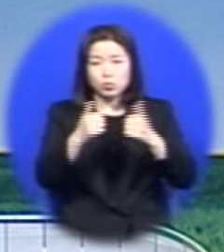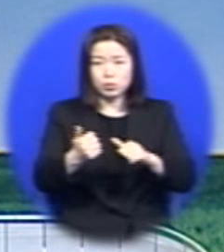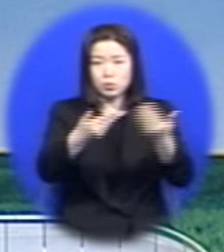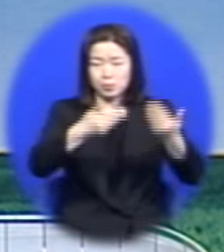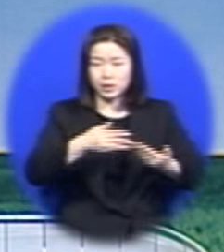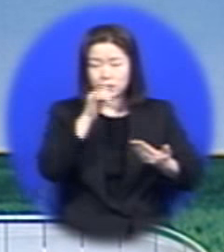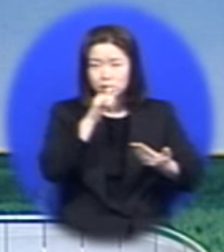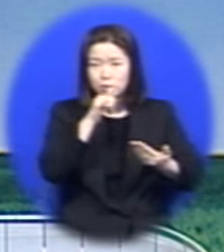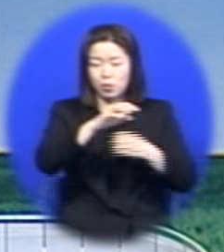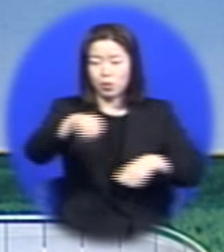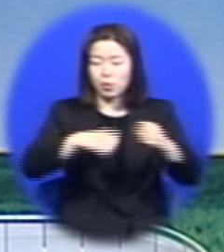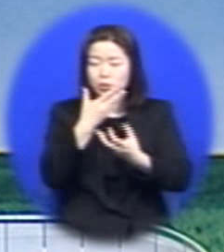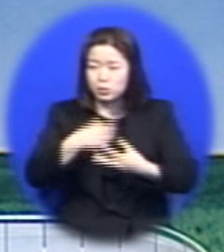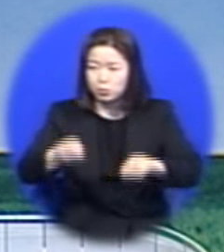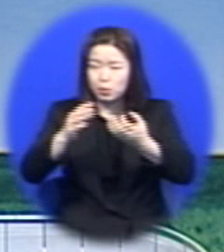축복하고 사랑하는가?